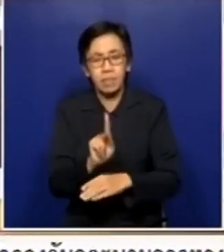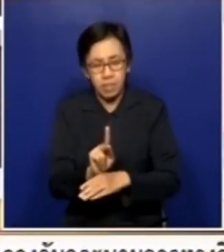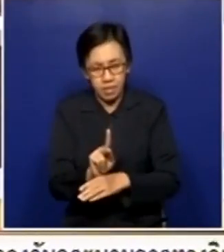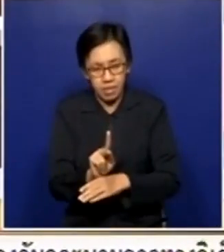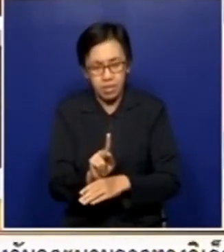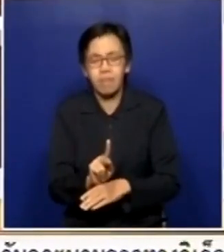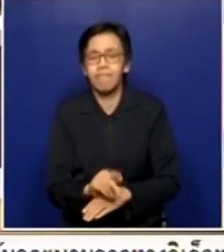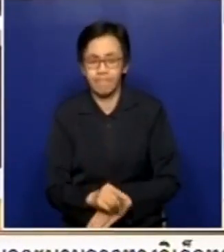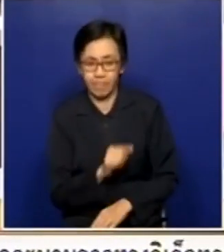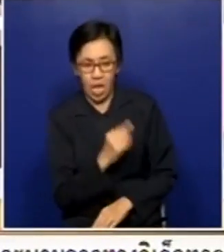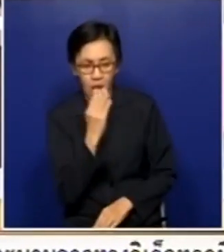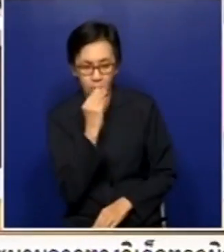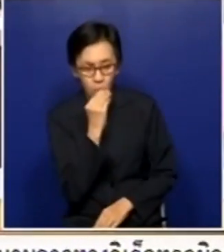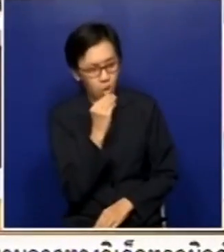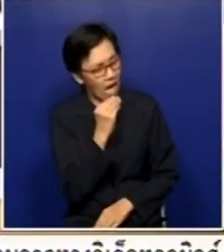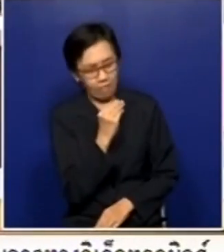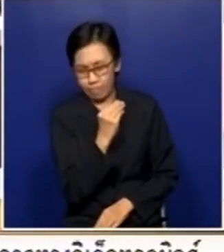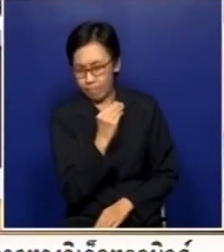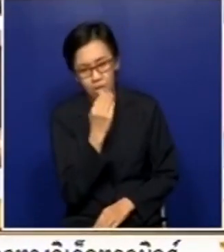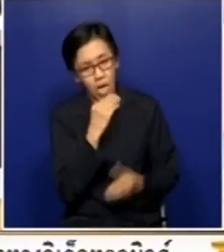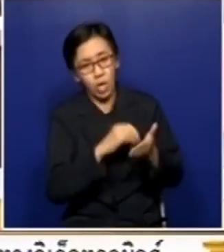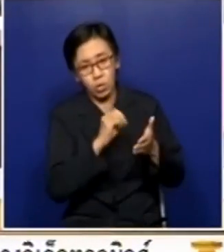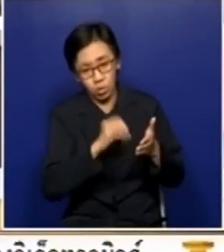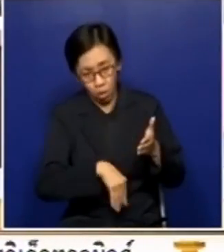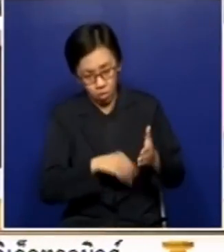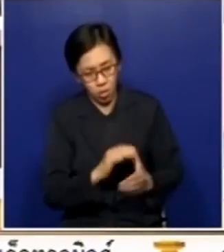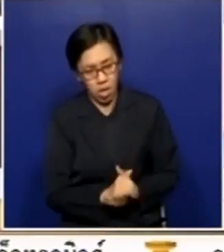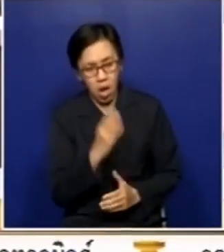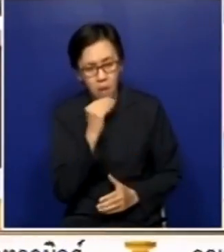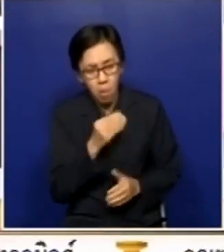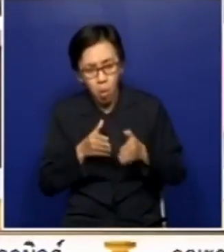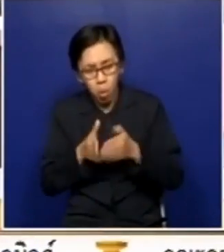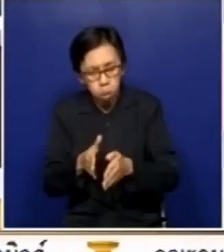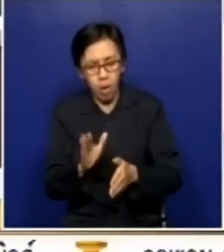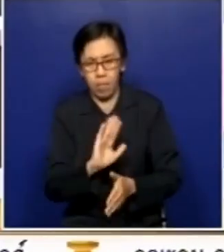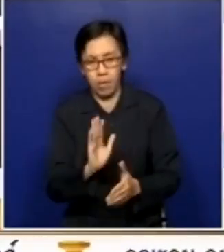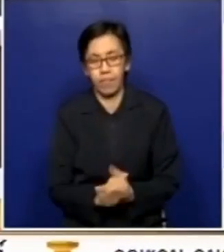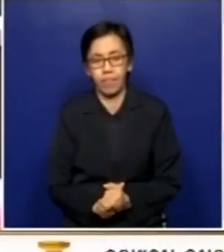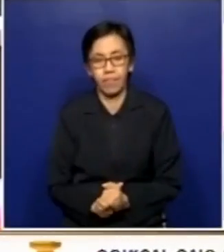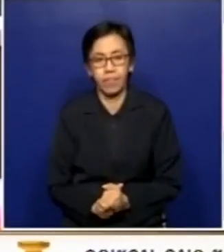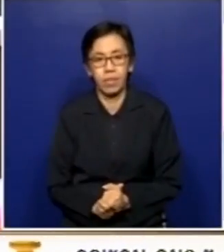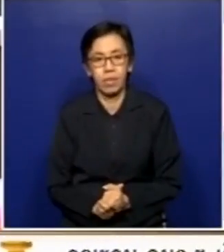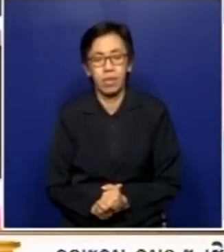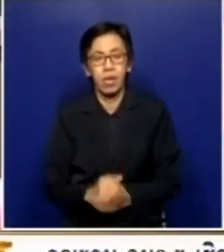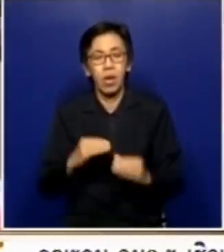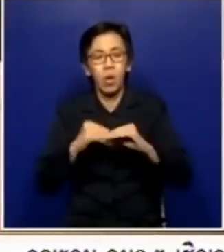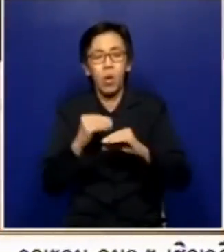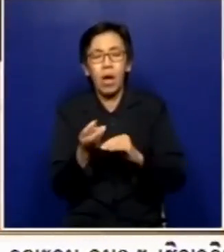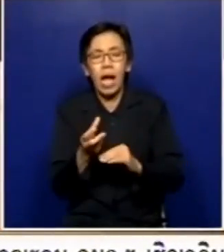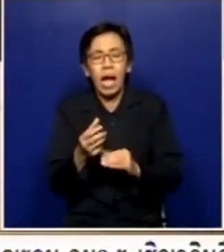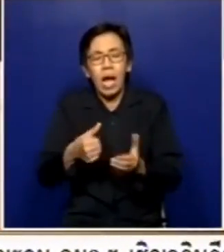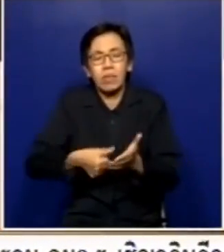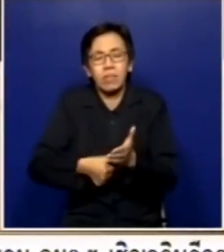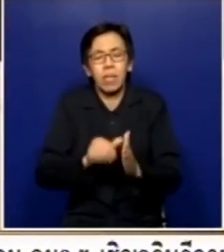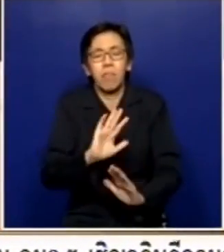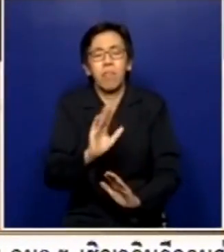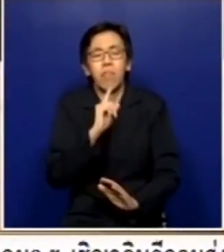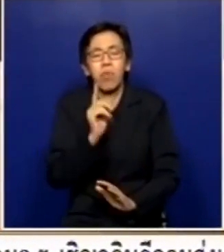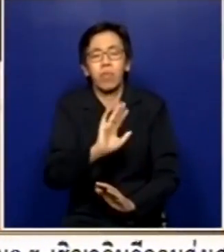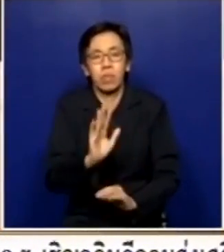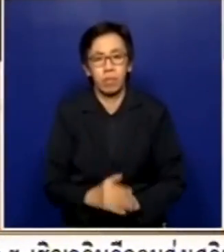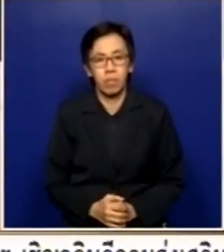ได้โปรดของคำพูดได้ครับกลับฝั่งขอบคุณเนี้ยใส่ร้ายด้วยครับท่านคิดที่สัตว์เรื่องจำนำข้าว Toyกันนะครับ